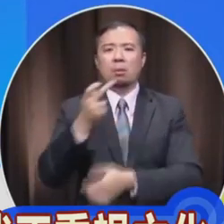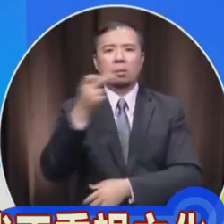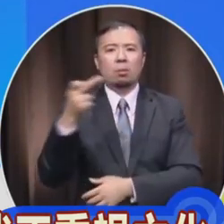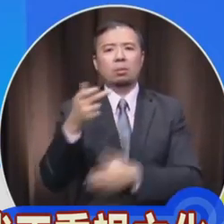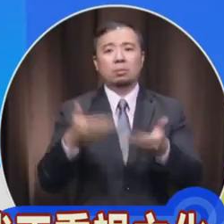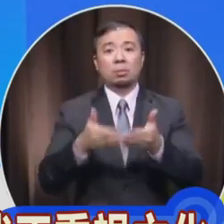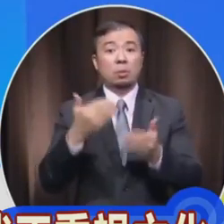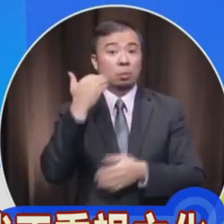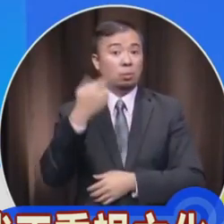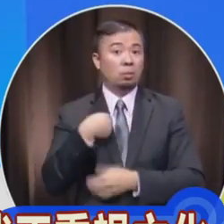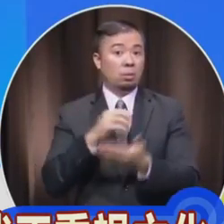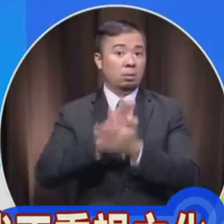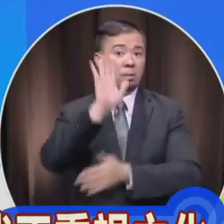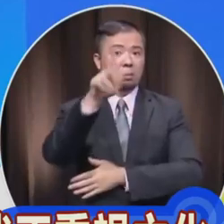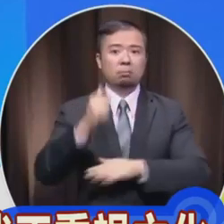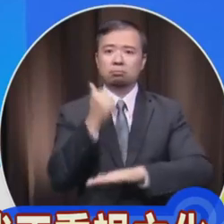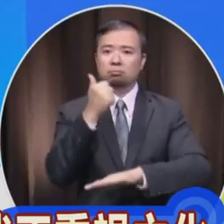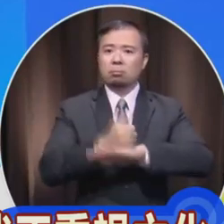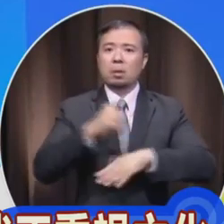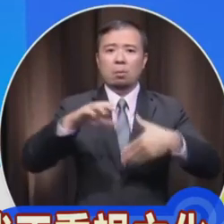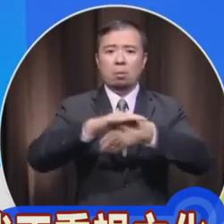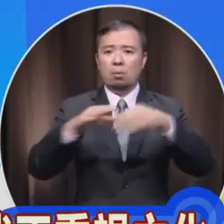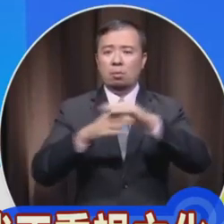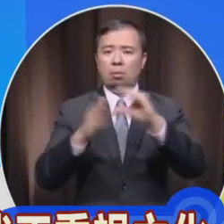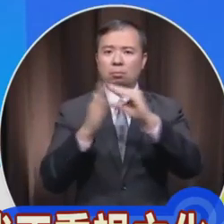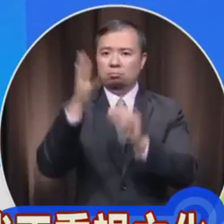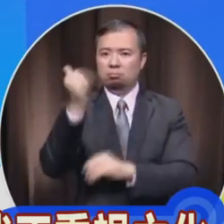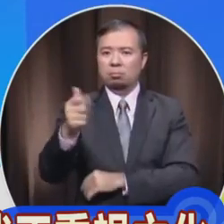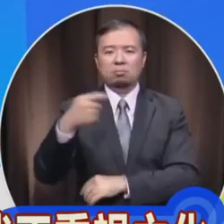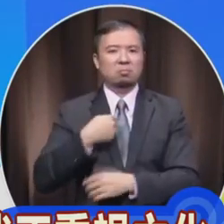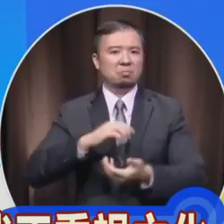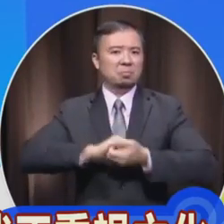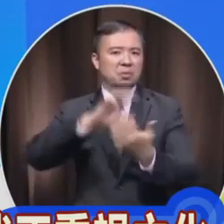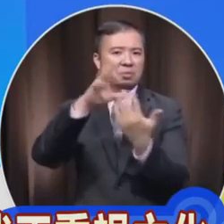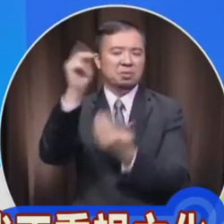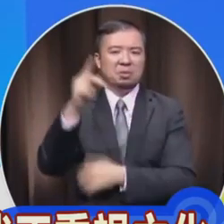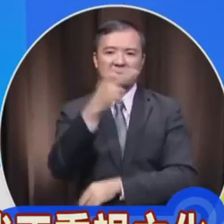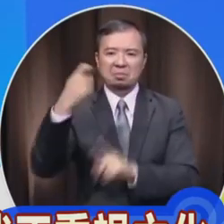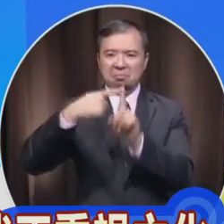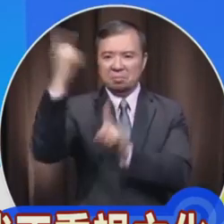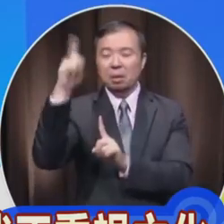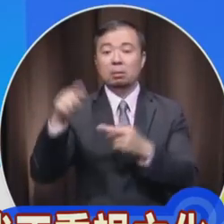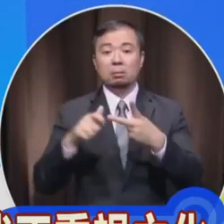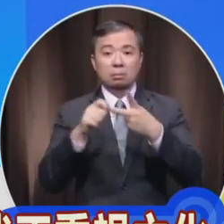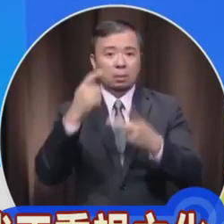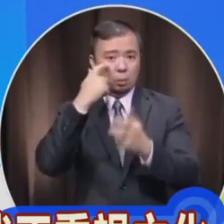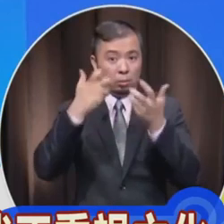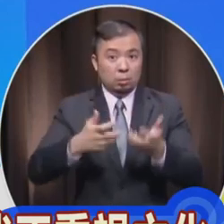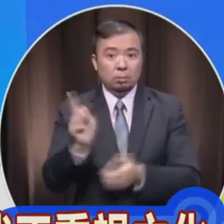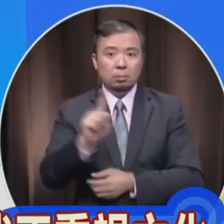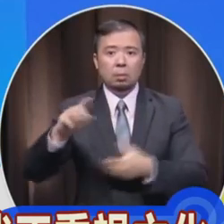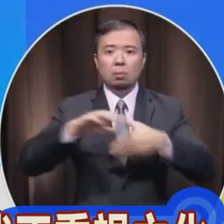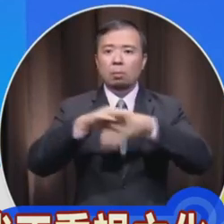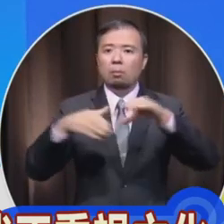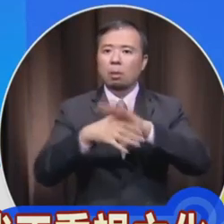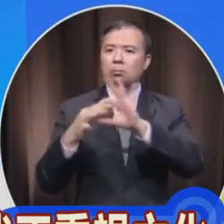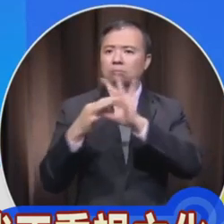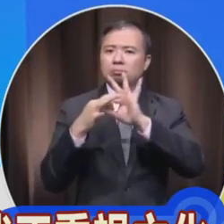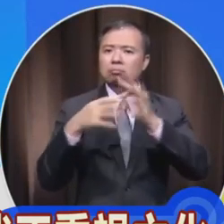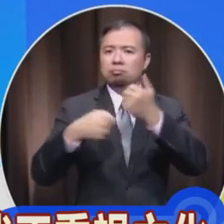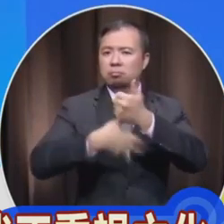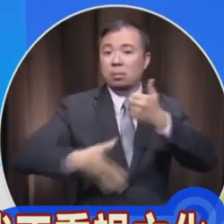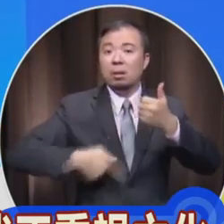当高雄市市长，这个文化局局长本身英文能力要非常强，而且他一定要重视文化的产业。您刚刚讲的都是